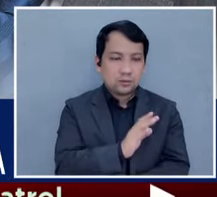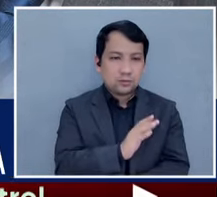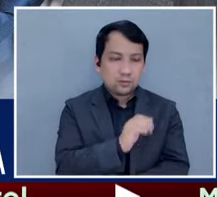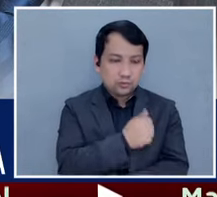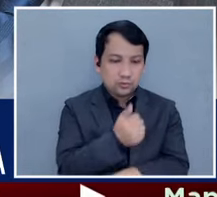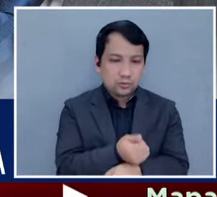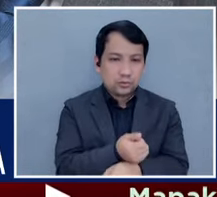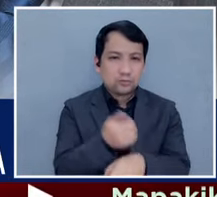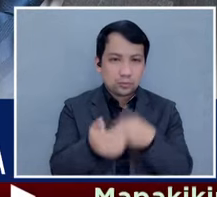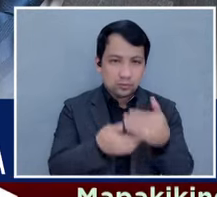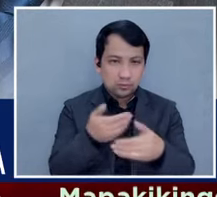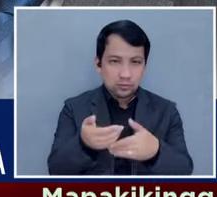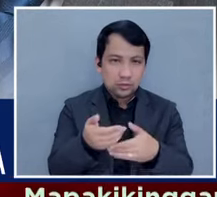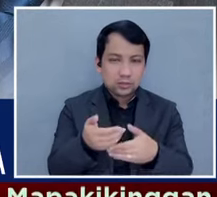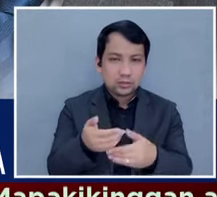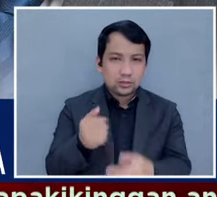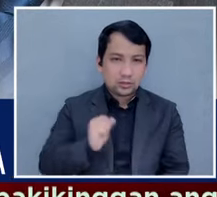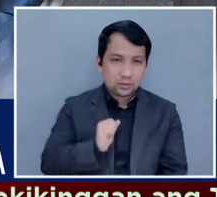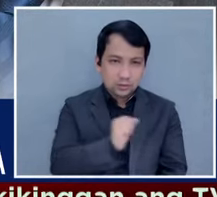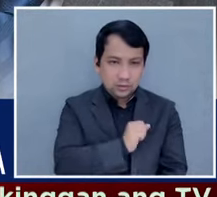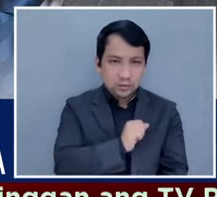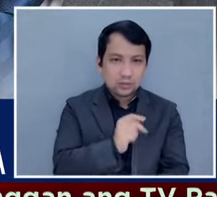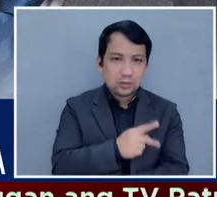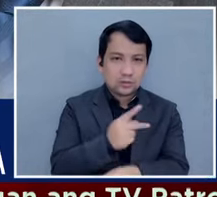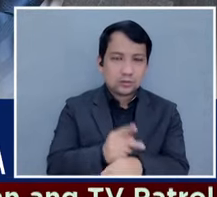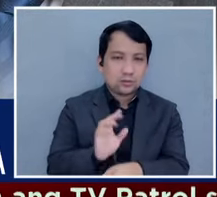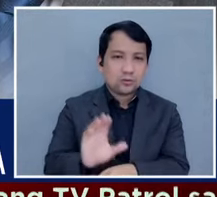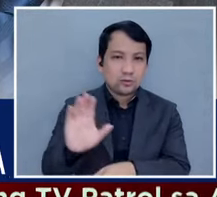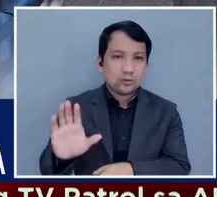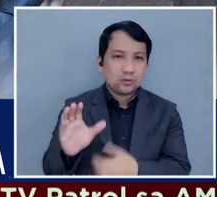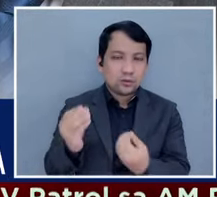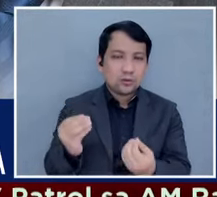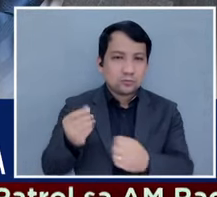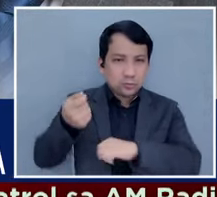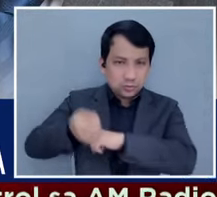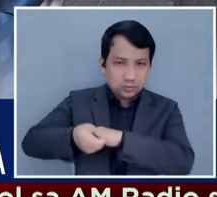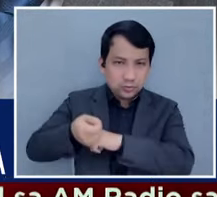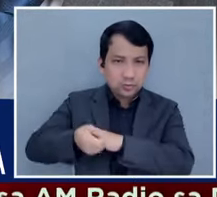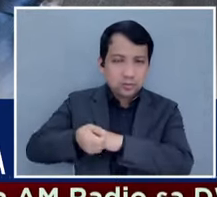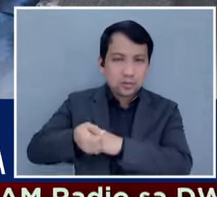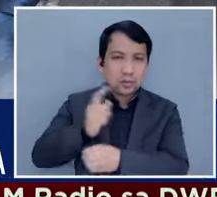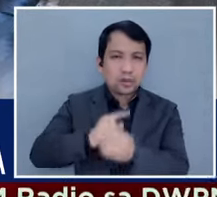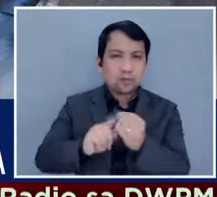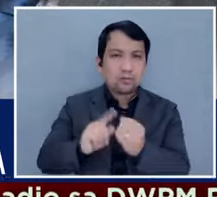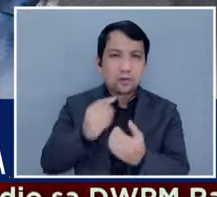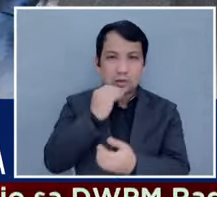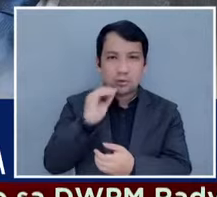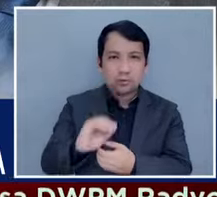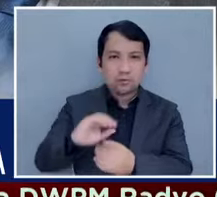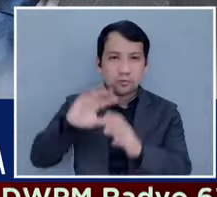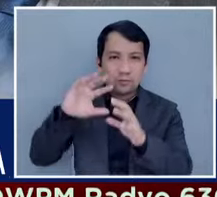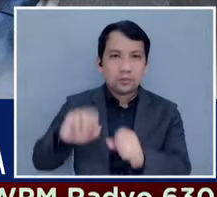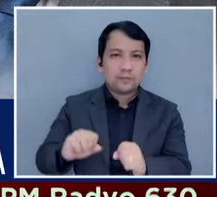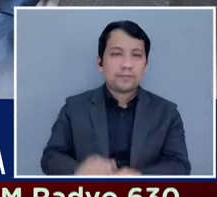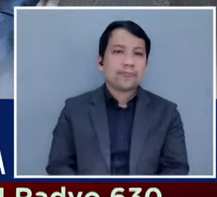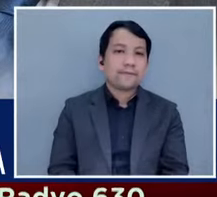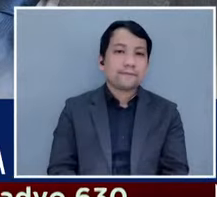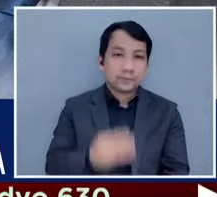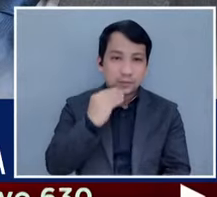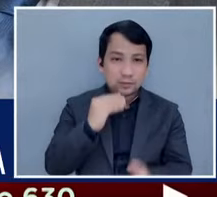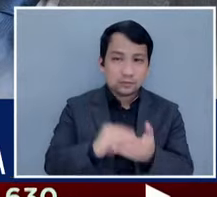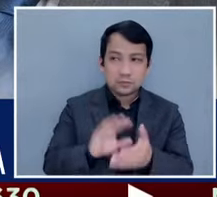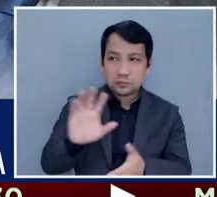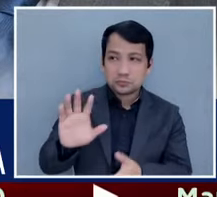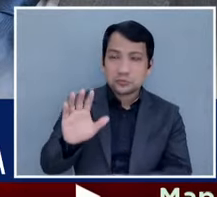proseso ng Senado at kapangyarihan itong magsagawa ng pagdinig at maglabas ng arrest warrant. Kaya mensahe ni Drilon kay